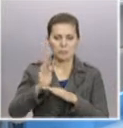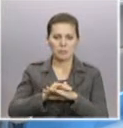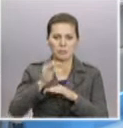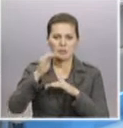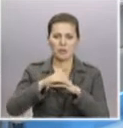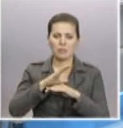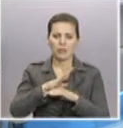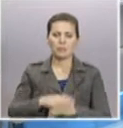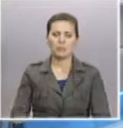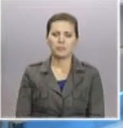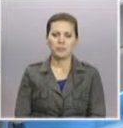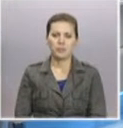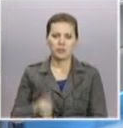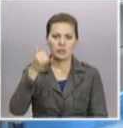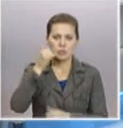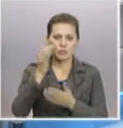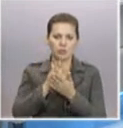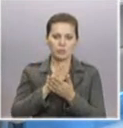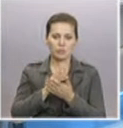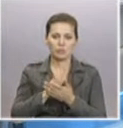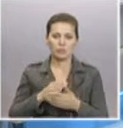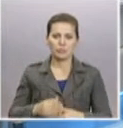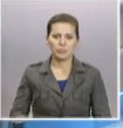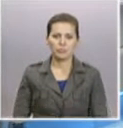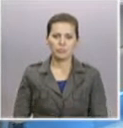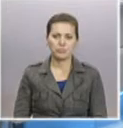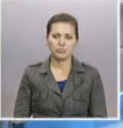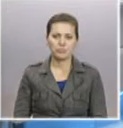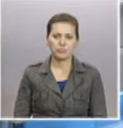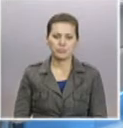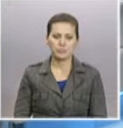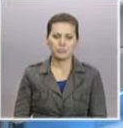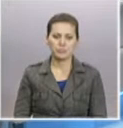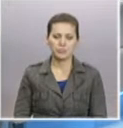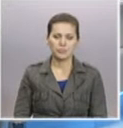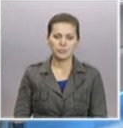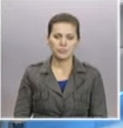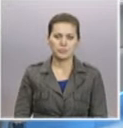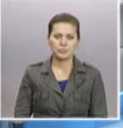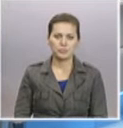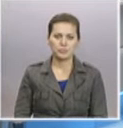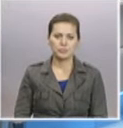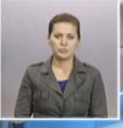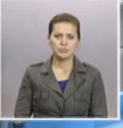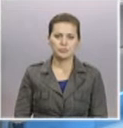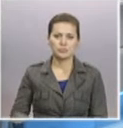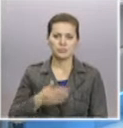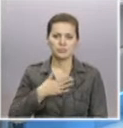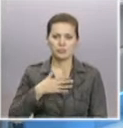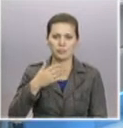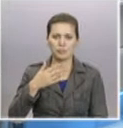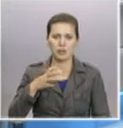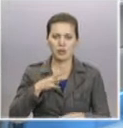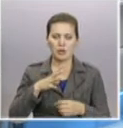жарық. Алло. Саламатсыз ба, тыңдап отырмыз? Алло. Иә, тыңдап отырмыз, сұрағыңыз қоя беріңіз. Мен Алтын бесік